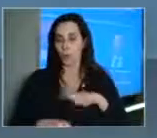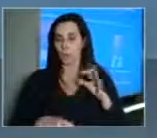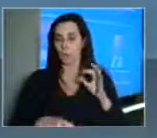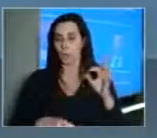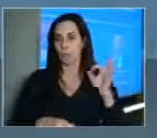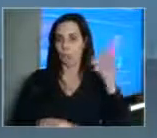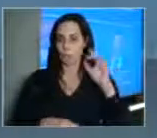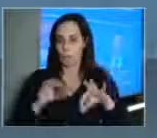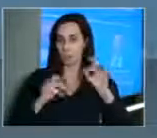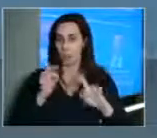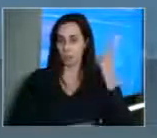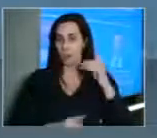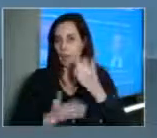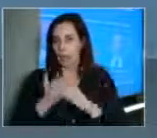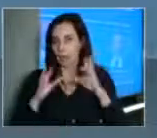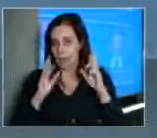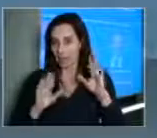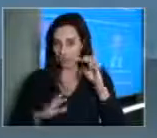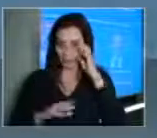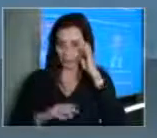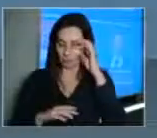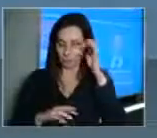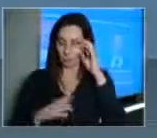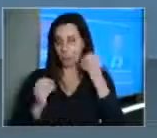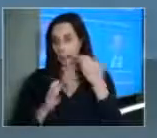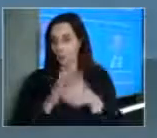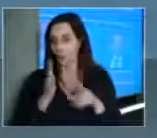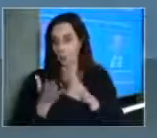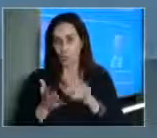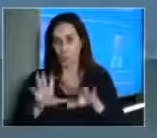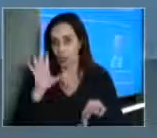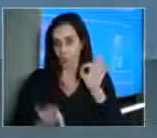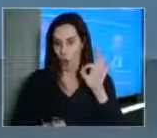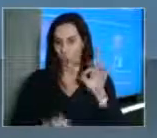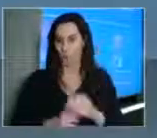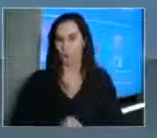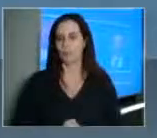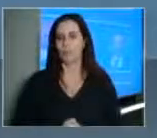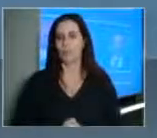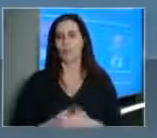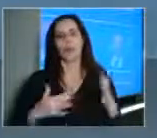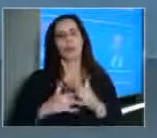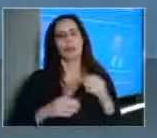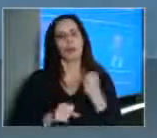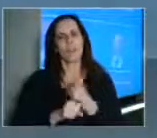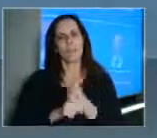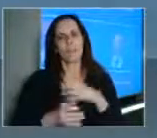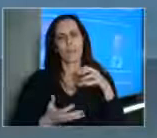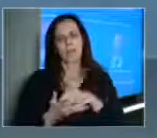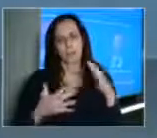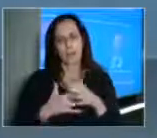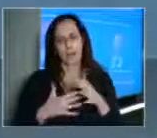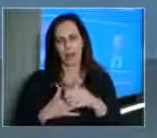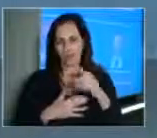הצבעה גבוה, חלק מקווים שרבים יוותרו על הזכות הדמוקרטית שלהם. במחקר שערך מרכז